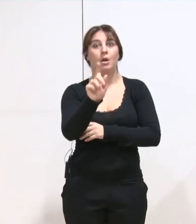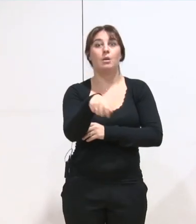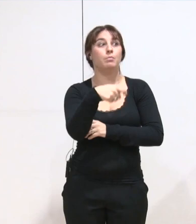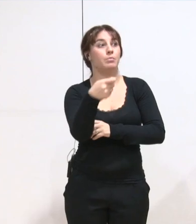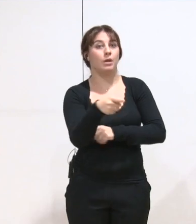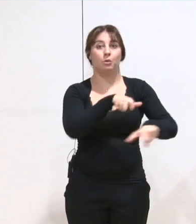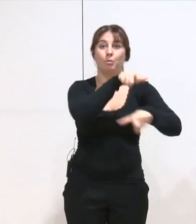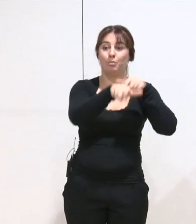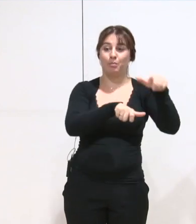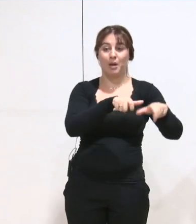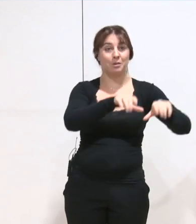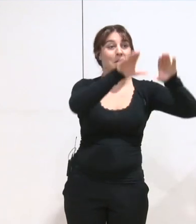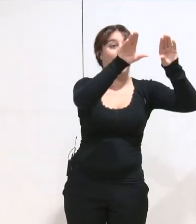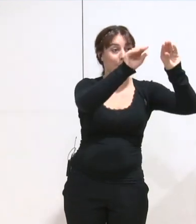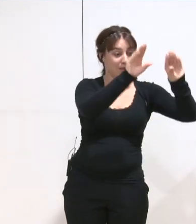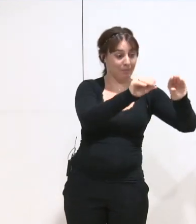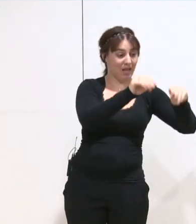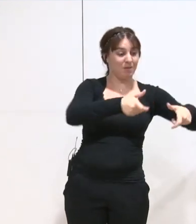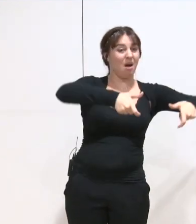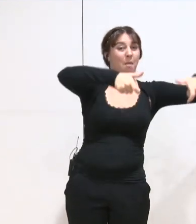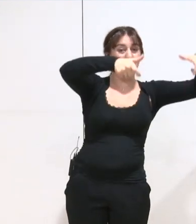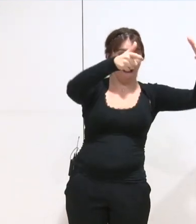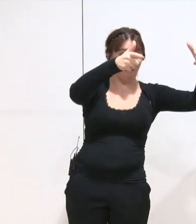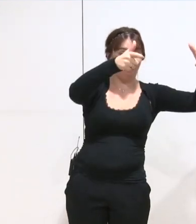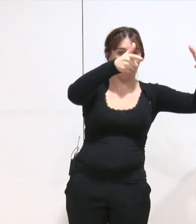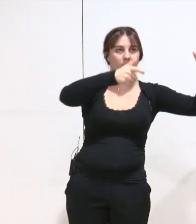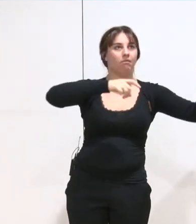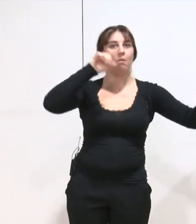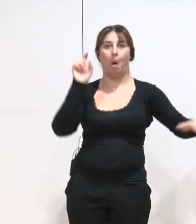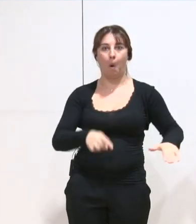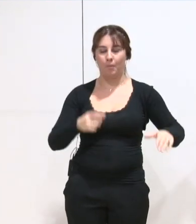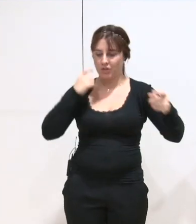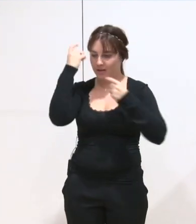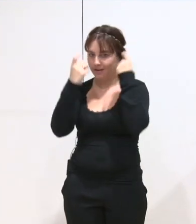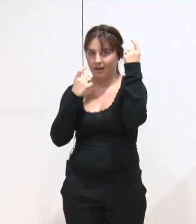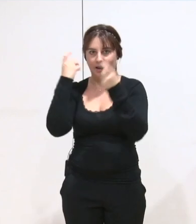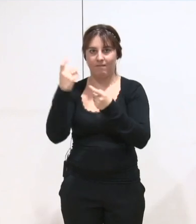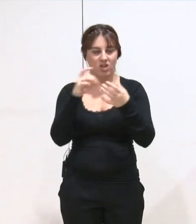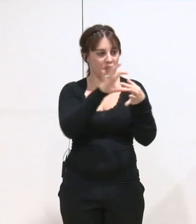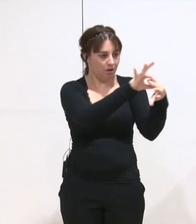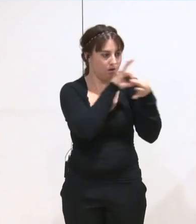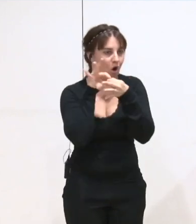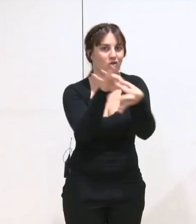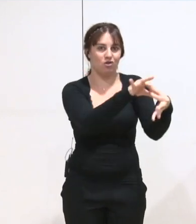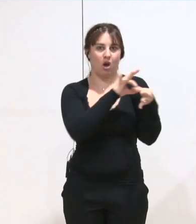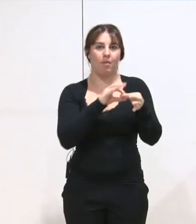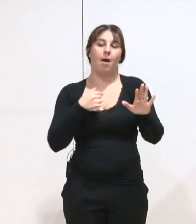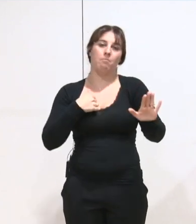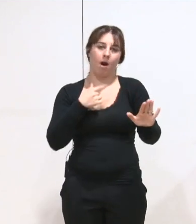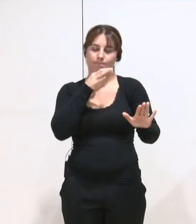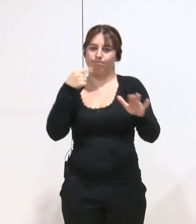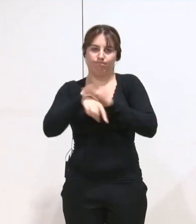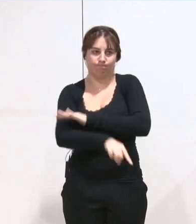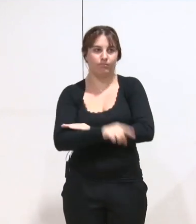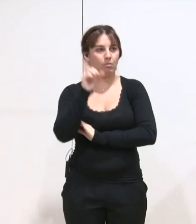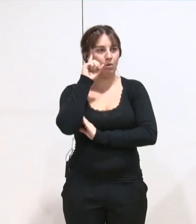des habitants dans cette barre, il était absolument nécessaire de travailler avec eux, mais ça, je n'en dis pas plus, puisque